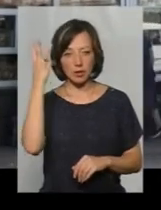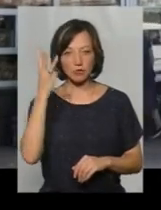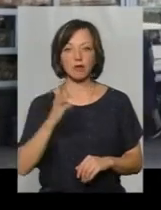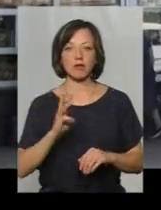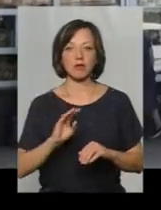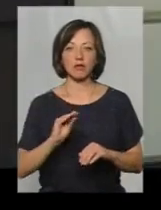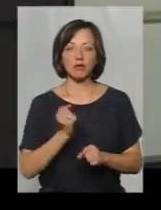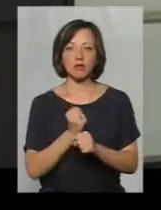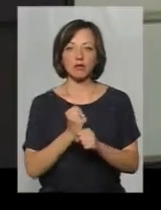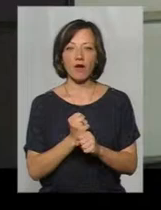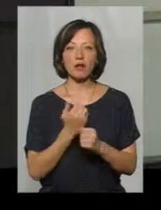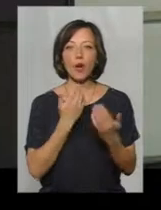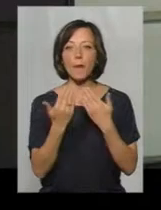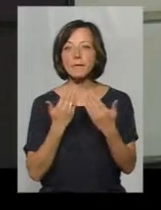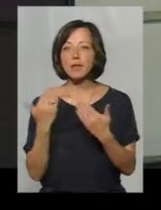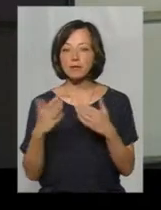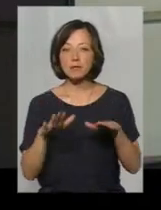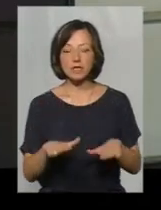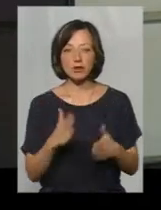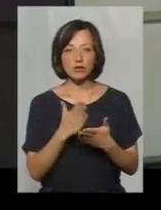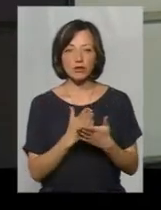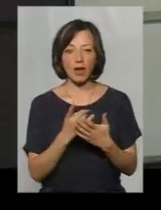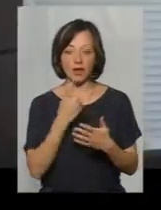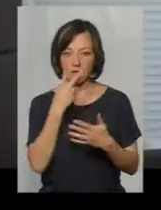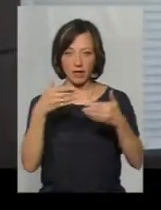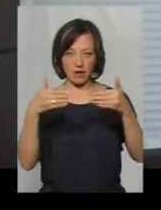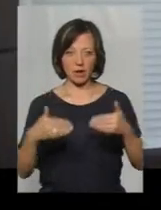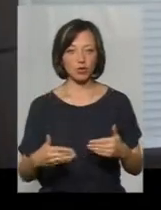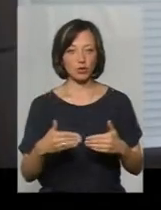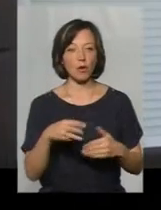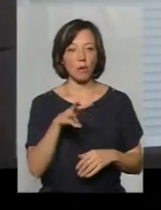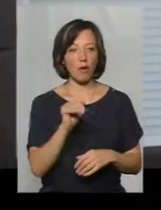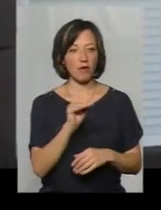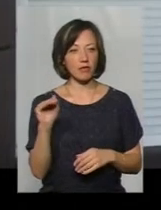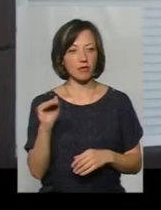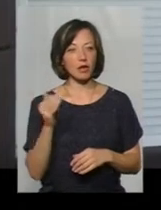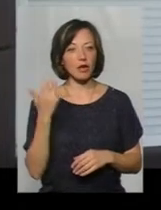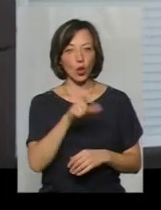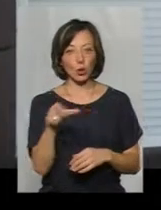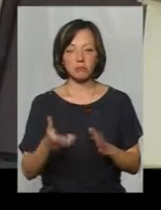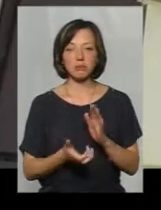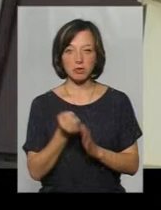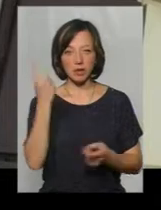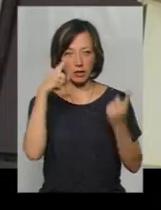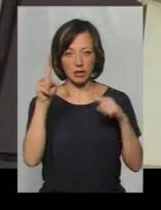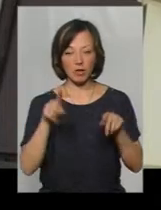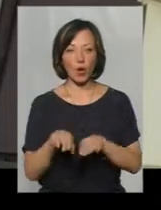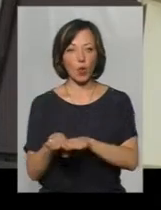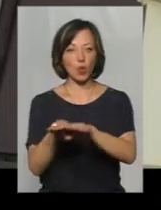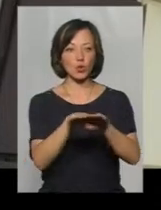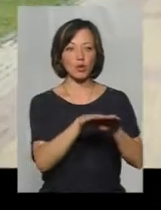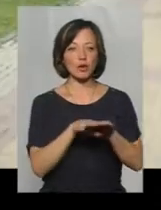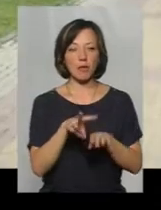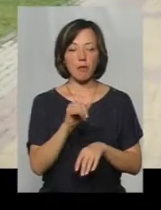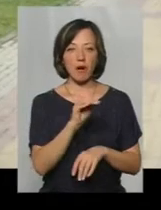влаштували онлайн-упитування щодо місця розташування та зовнішнього вигляду тимчасових споруд. Тоді містяни підтримали ідею однотипності